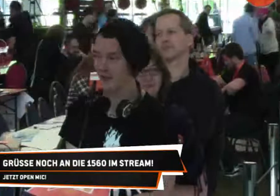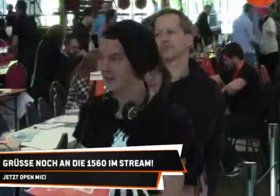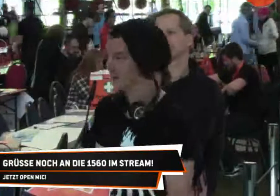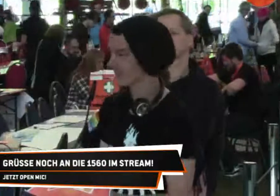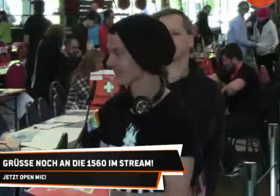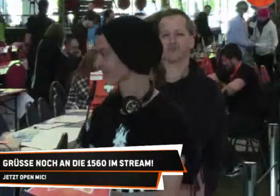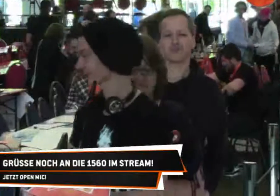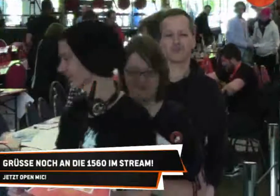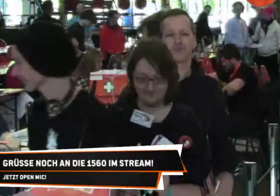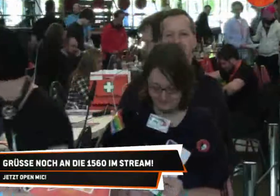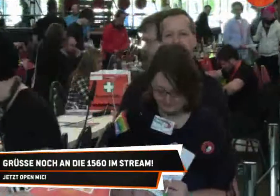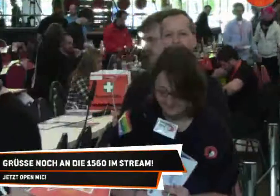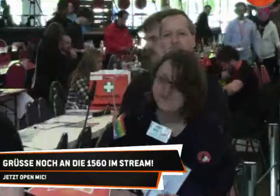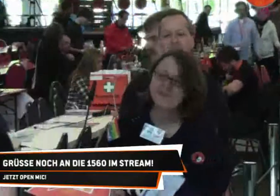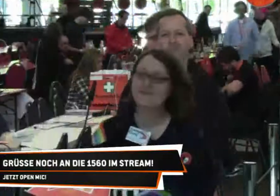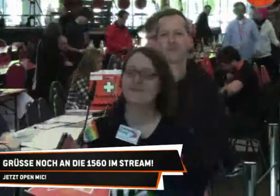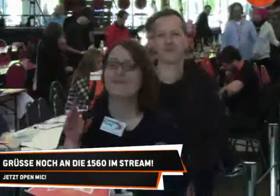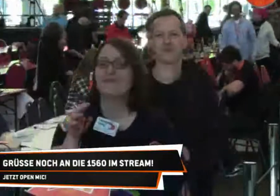danke schön